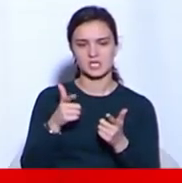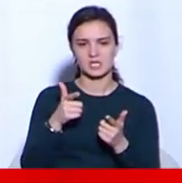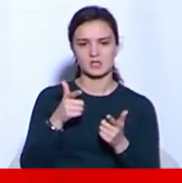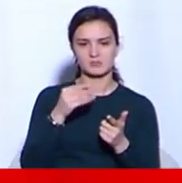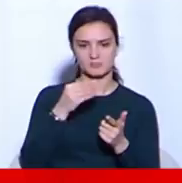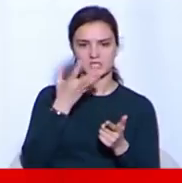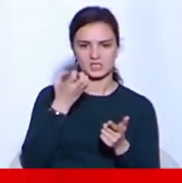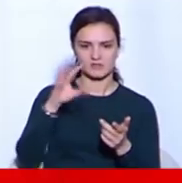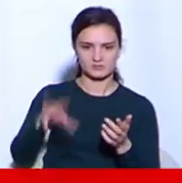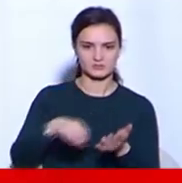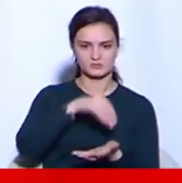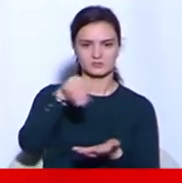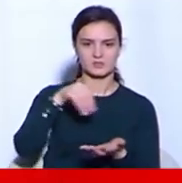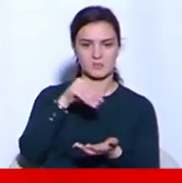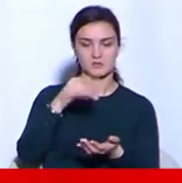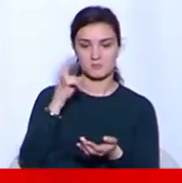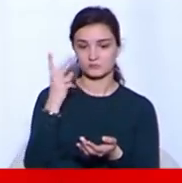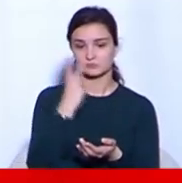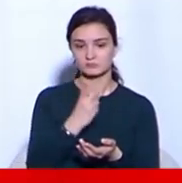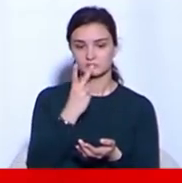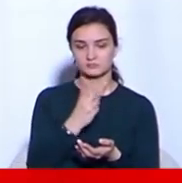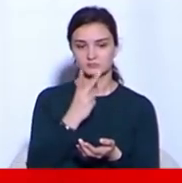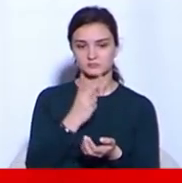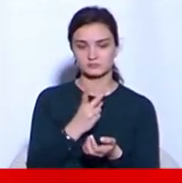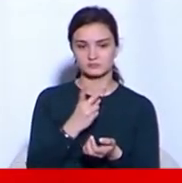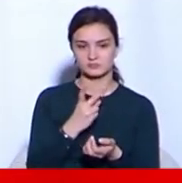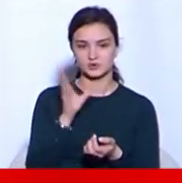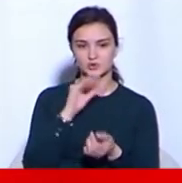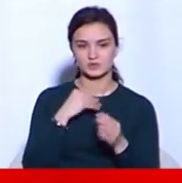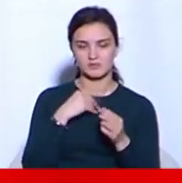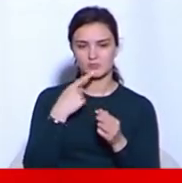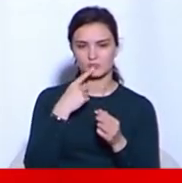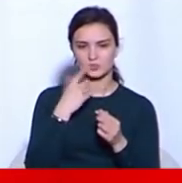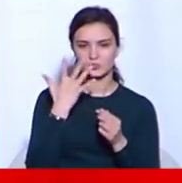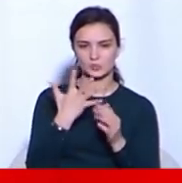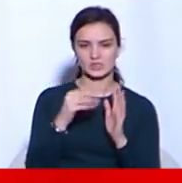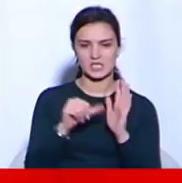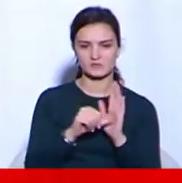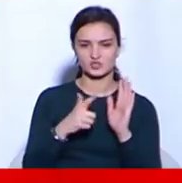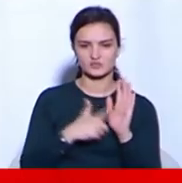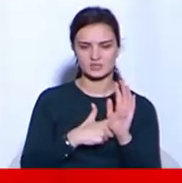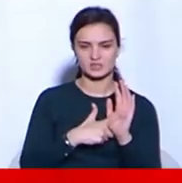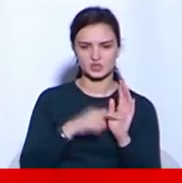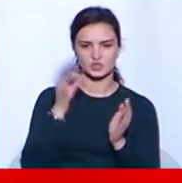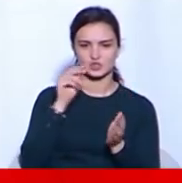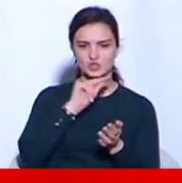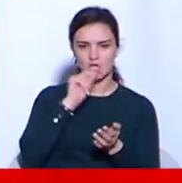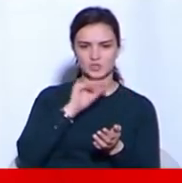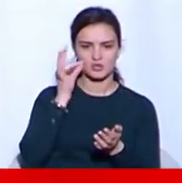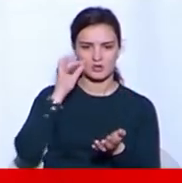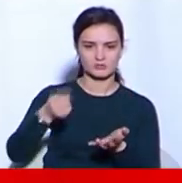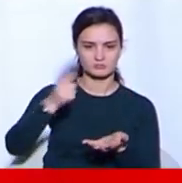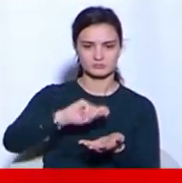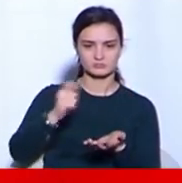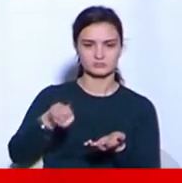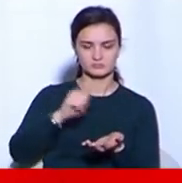კიდევ მოაყარონ მარილი, ამას უყურებს ბავშვი. როდესაც ჩვენ ლაპარაკობთ 5-6, 7 კოზის ჩაყრას ჩაის ჭიქაში